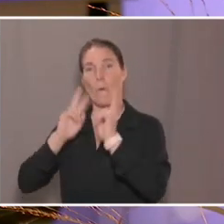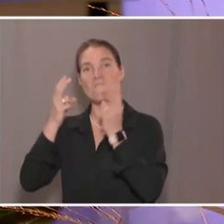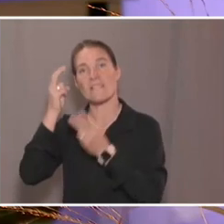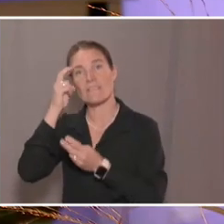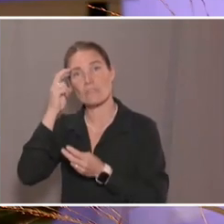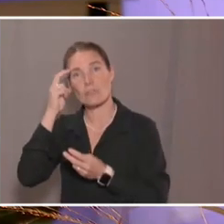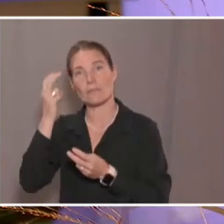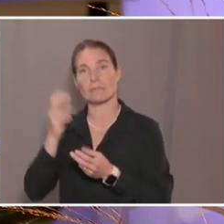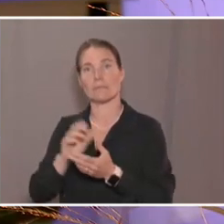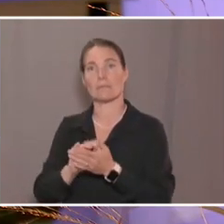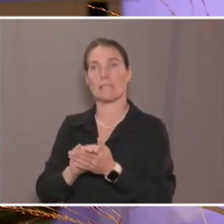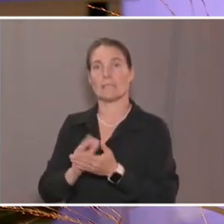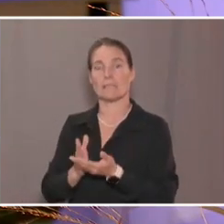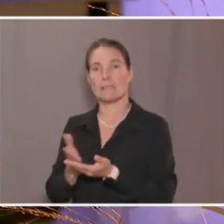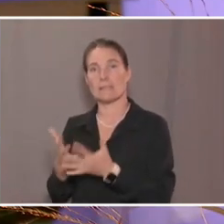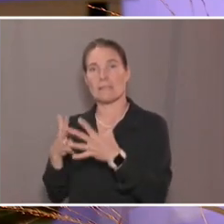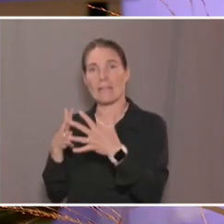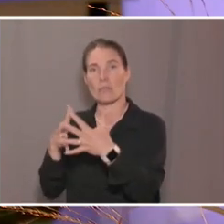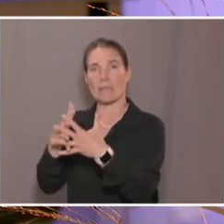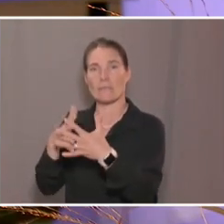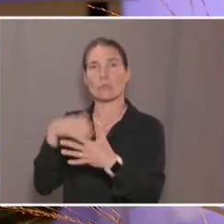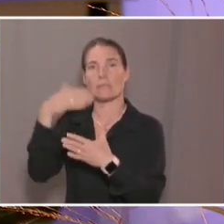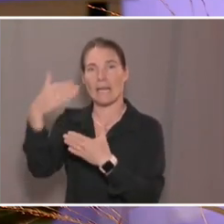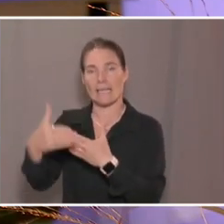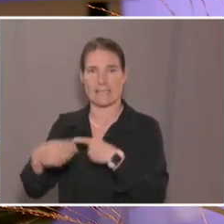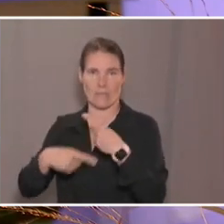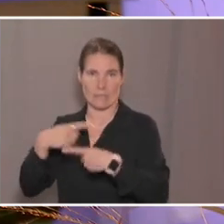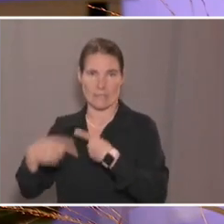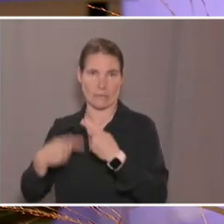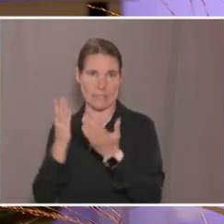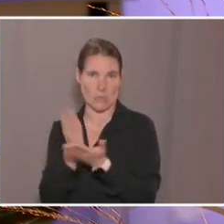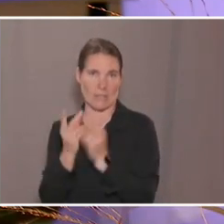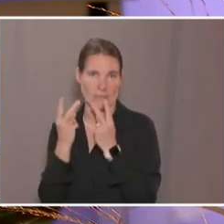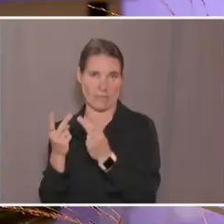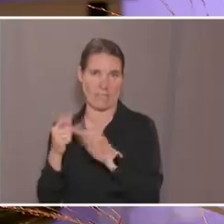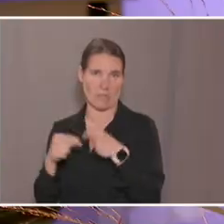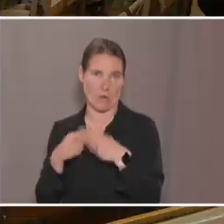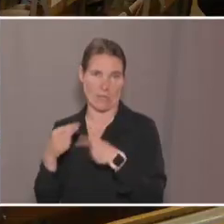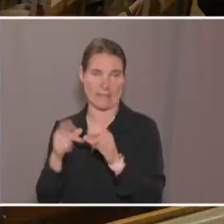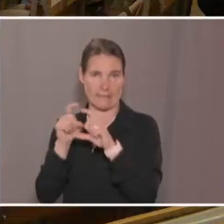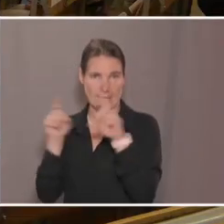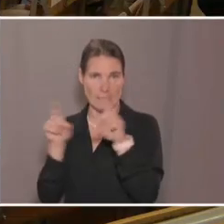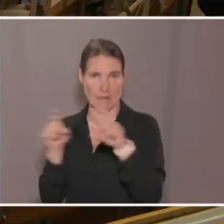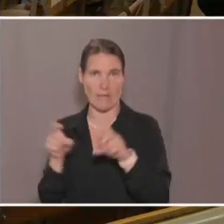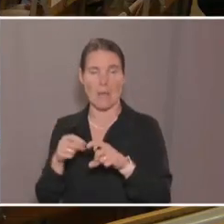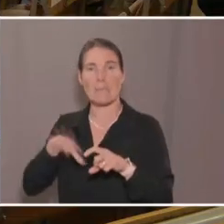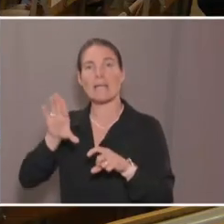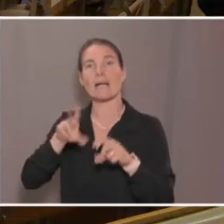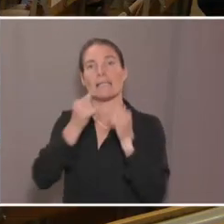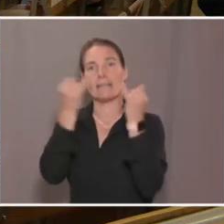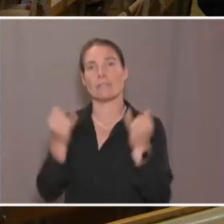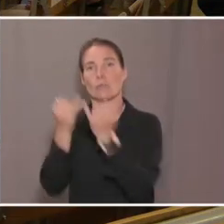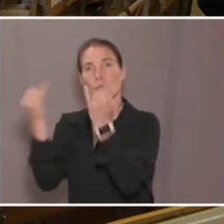Umweltwissenschaften, Transformation. Nachhaltige Entwicklung spielt schon jetzt eine wichtige Rolle als Querschnittsthema mehrerer Institute und Zentren